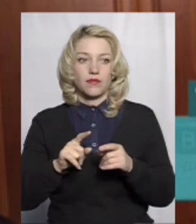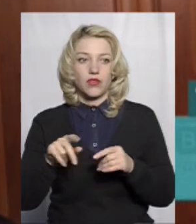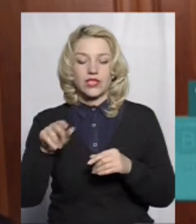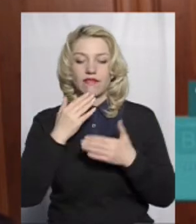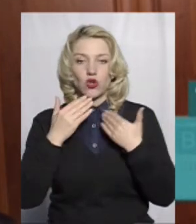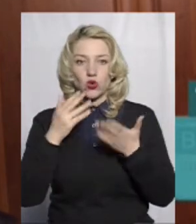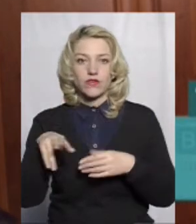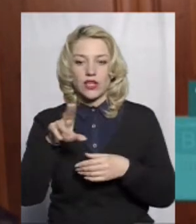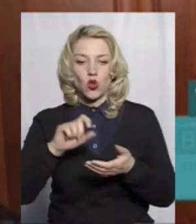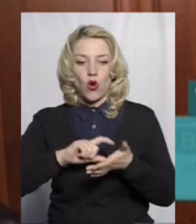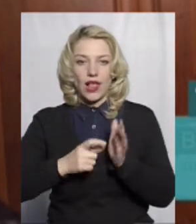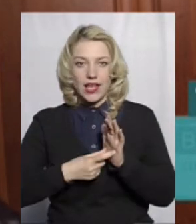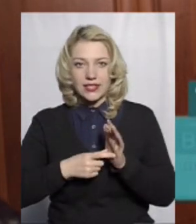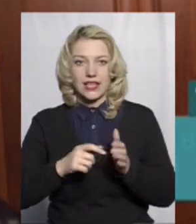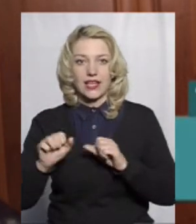керівників, щоб вони